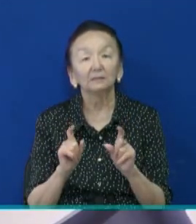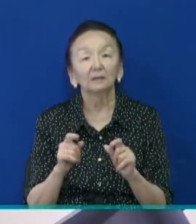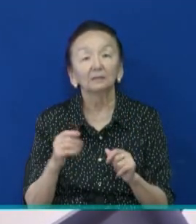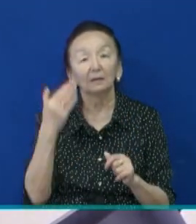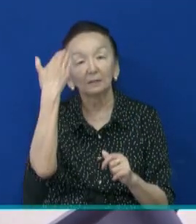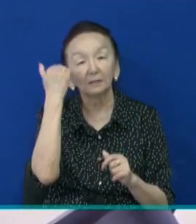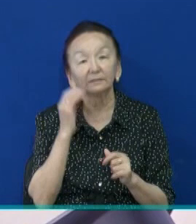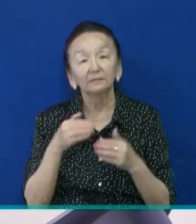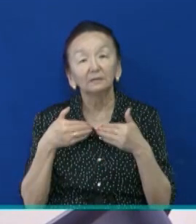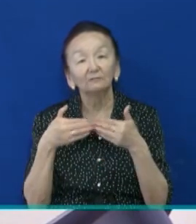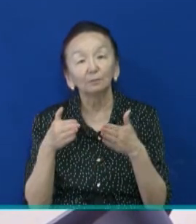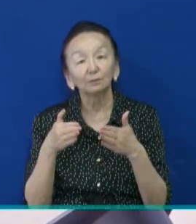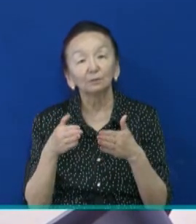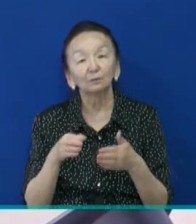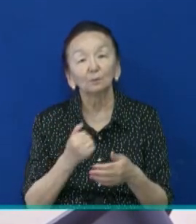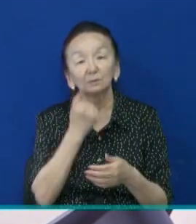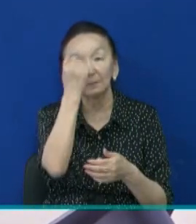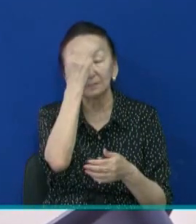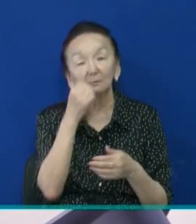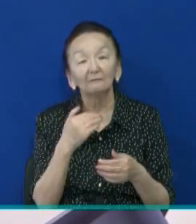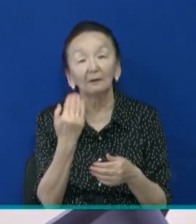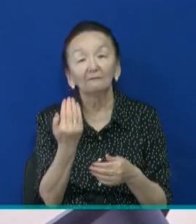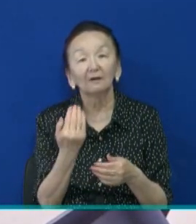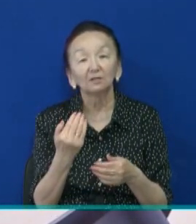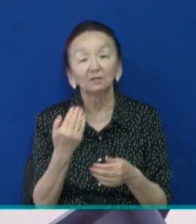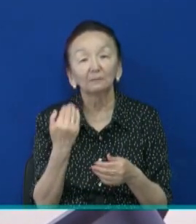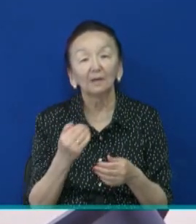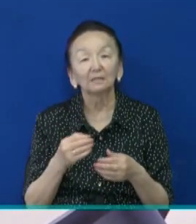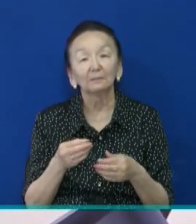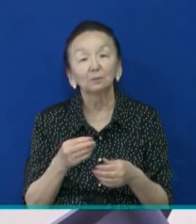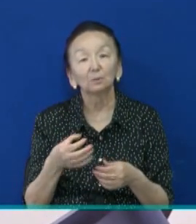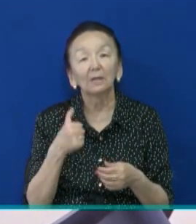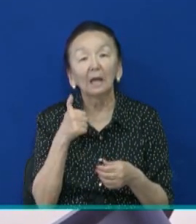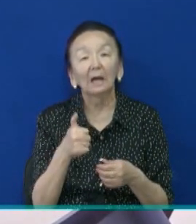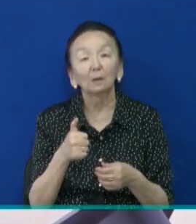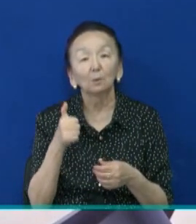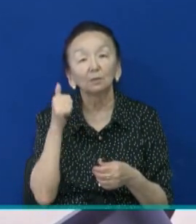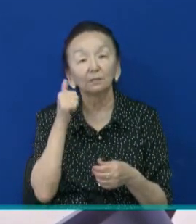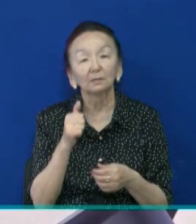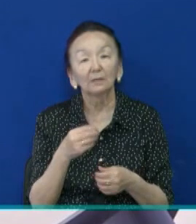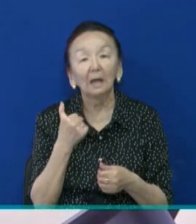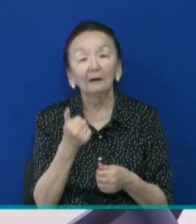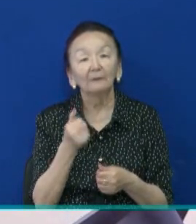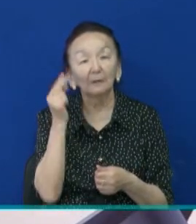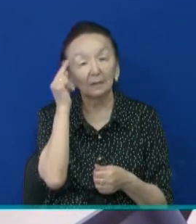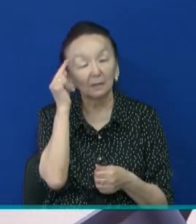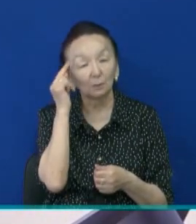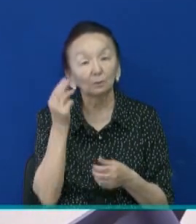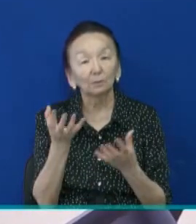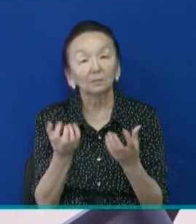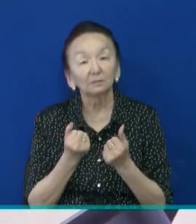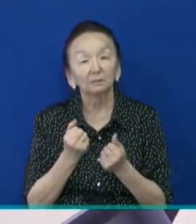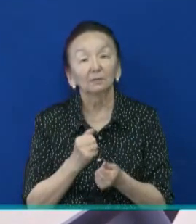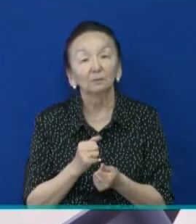Здесь сидят родители выпускников. Благодаря вам ваши дети получили хорошее образование. Они выбрали хорошую профессию, закончили хороший